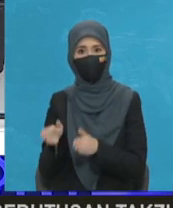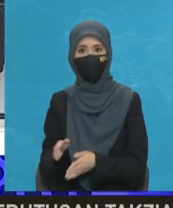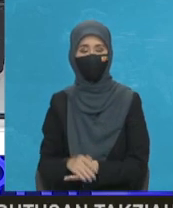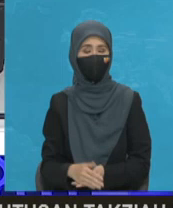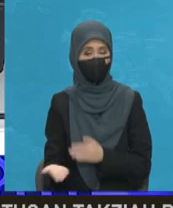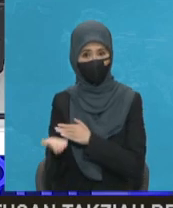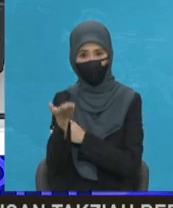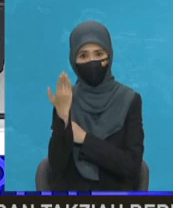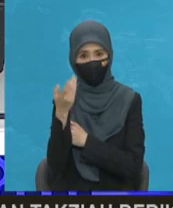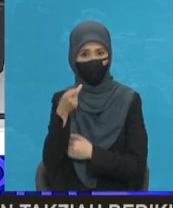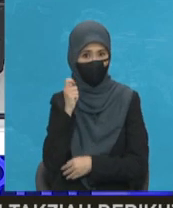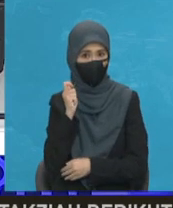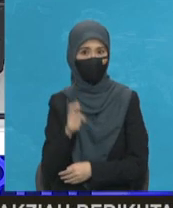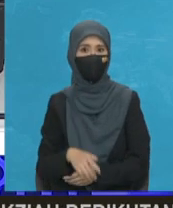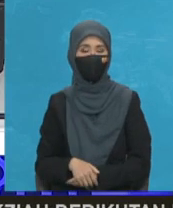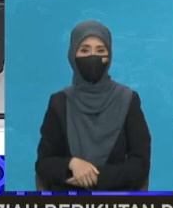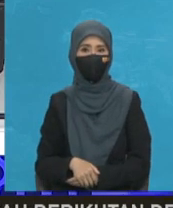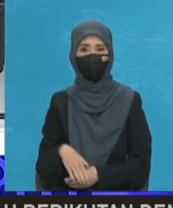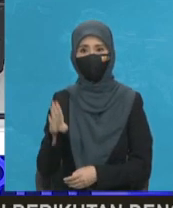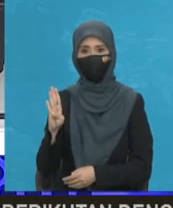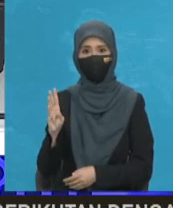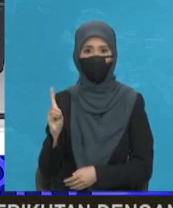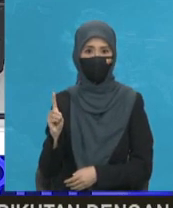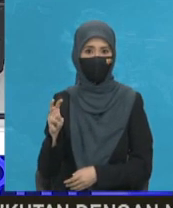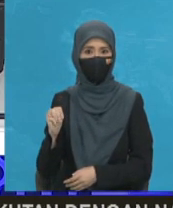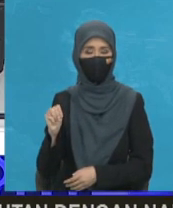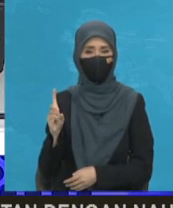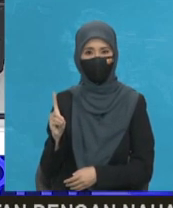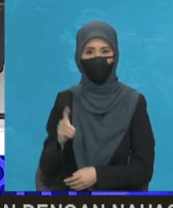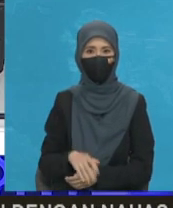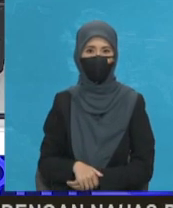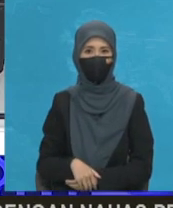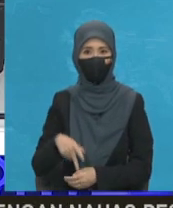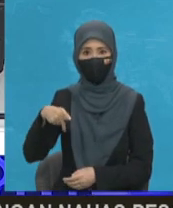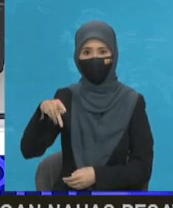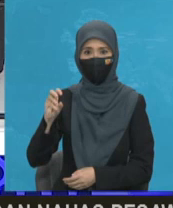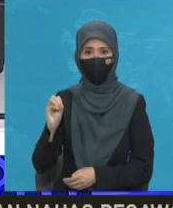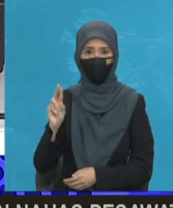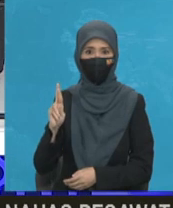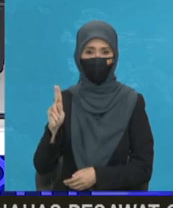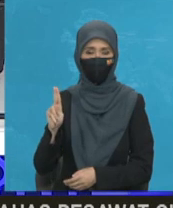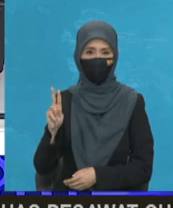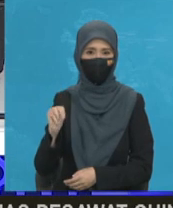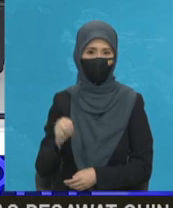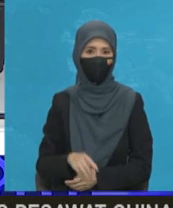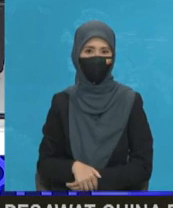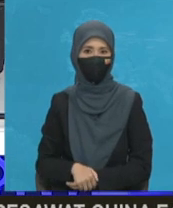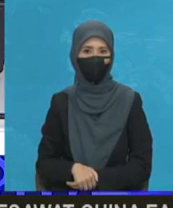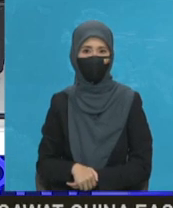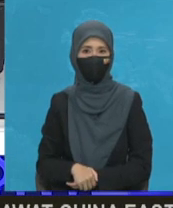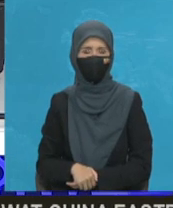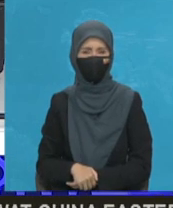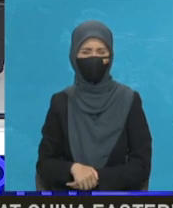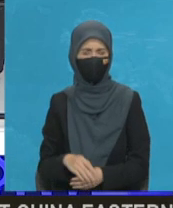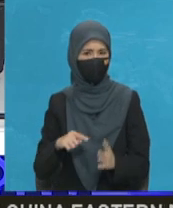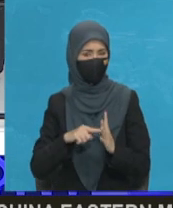kecepatan keji cuaca Brunei Darussalam by MB menggerakkan Forbes wajah dengan tajuk amaran awal dan